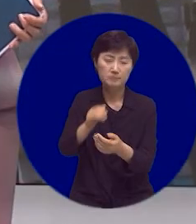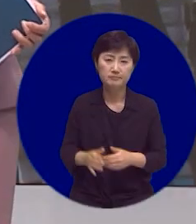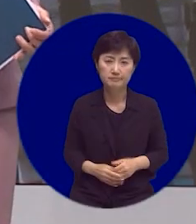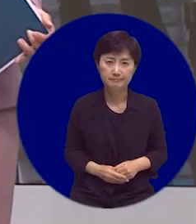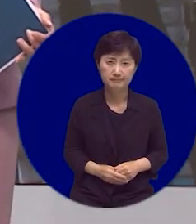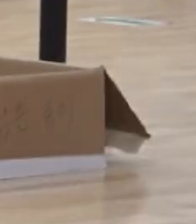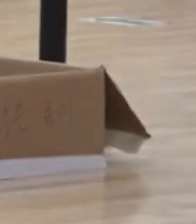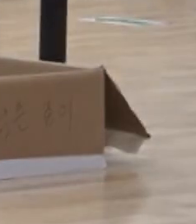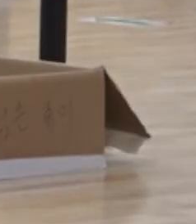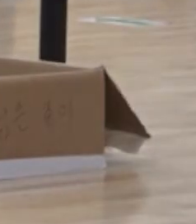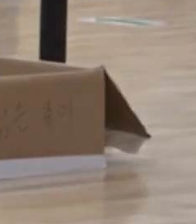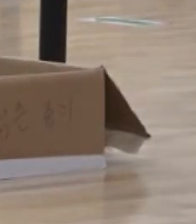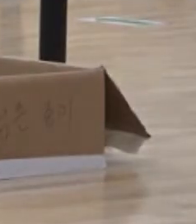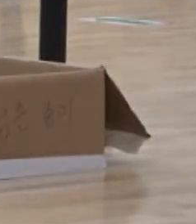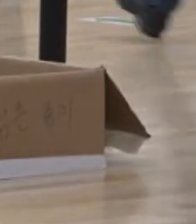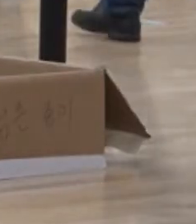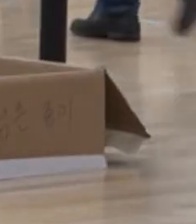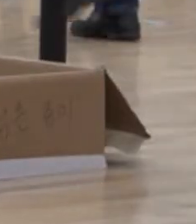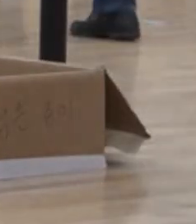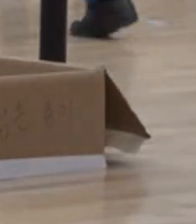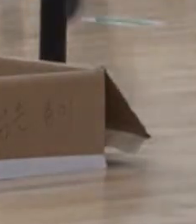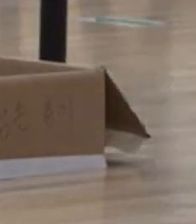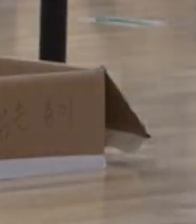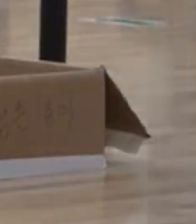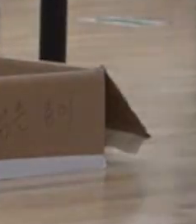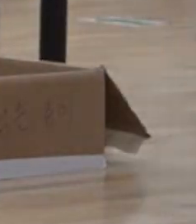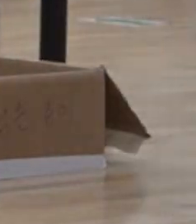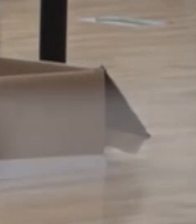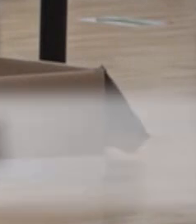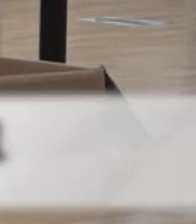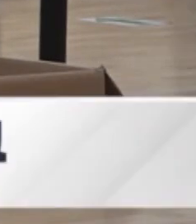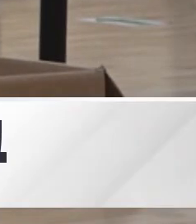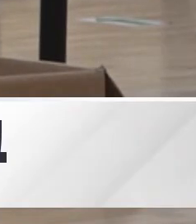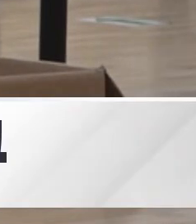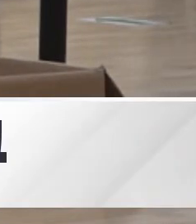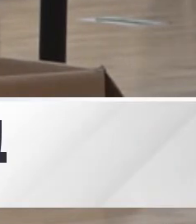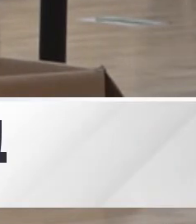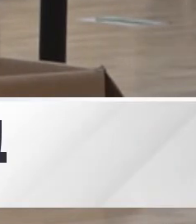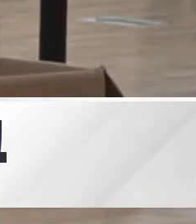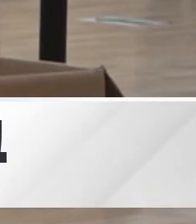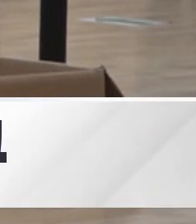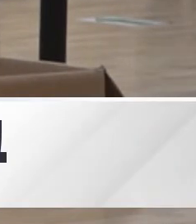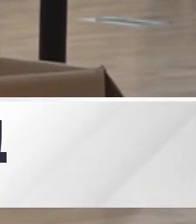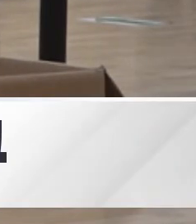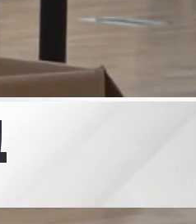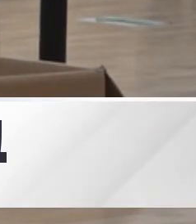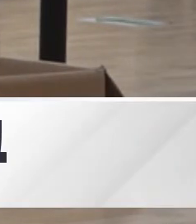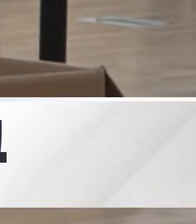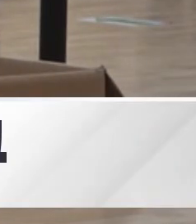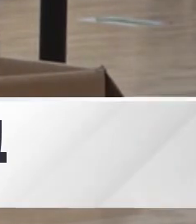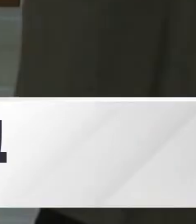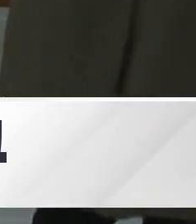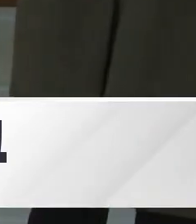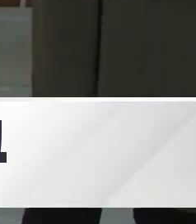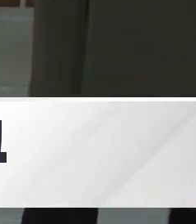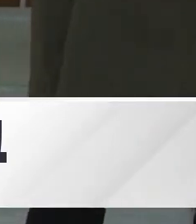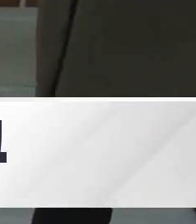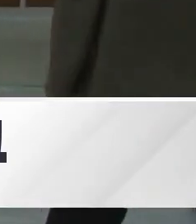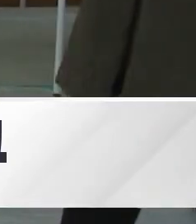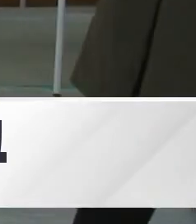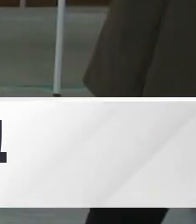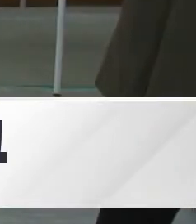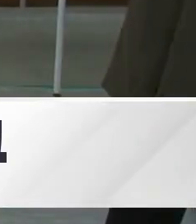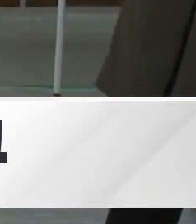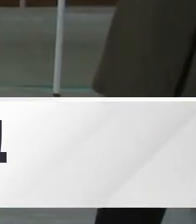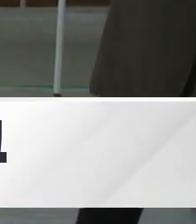전해드립니다. 근로자가 제8회 전국 동시지방선거 사전투표 기간인 5월 27일과 28일, 선거일인